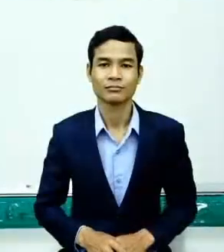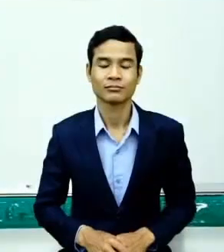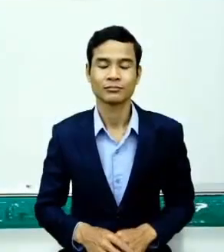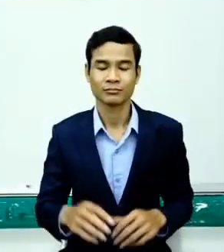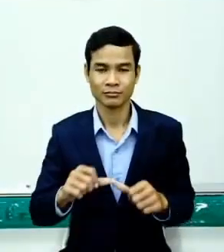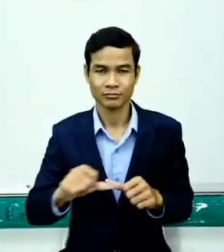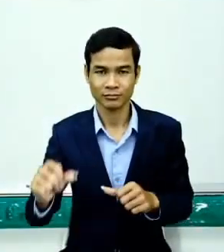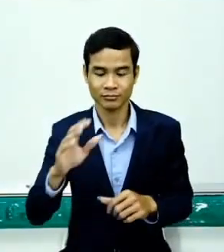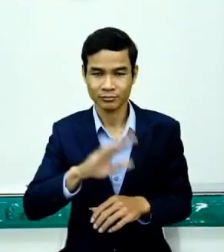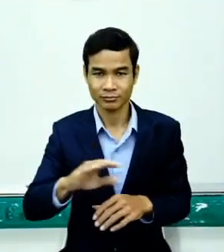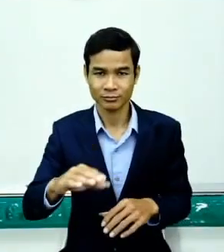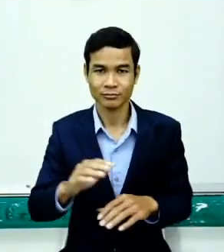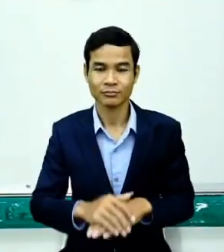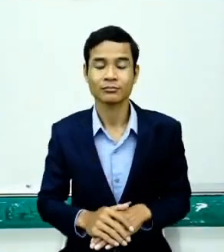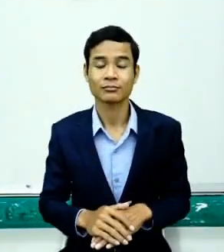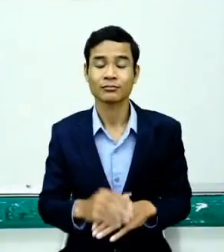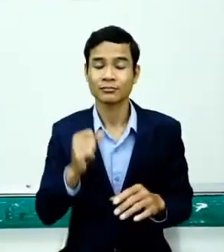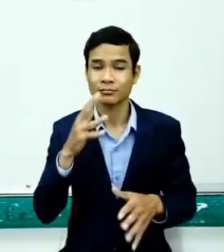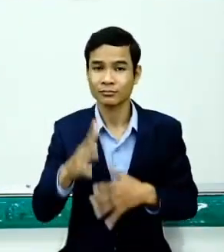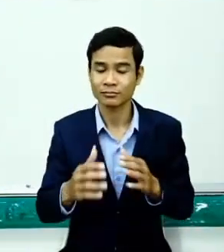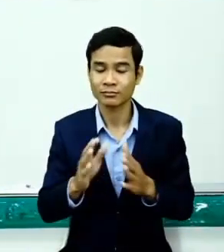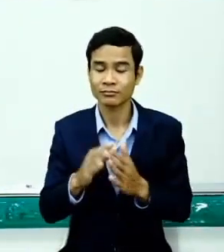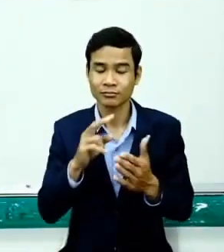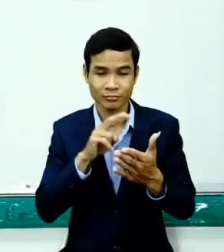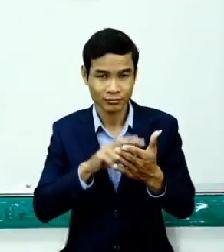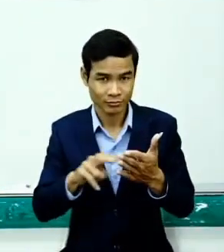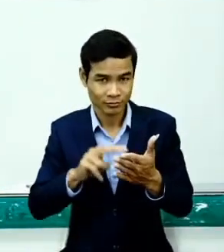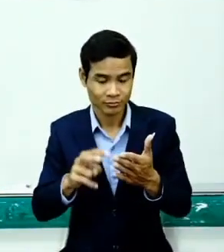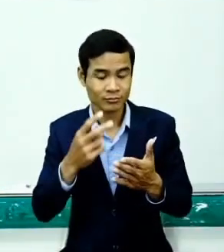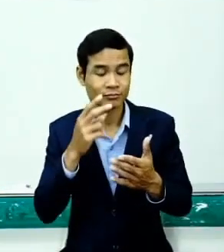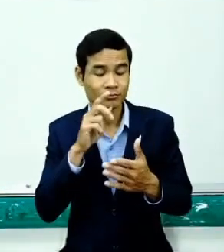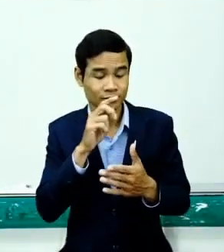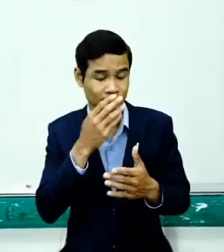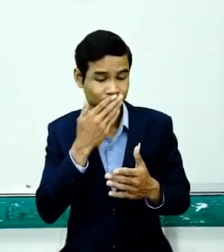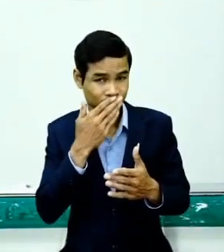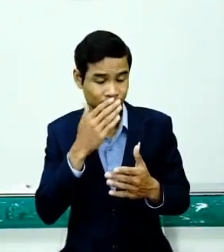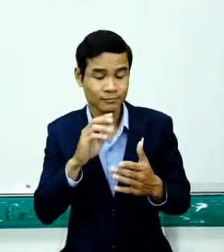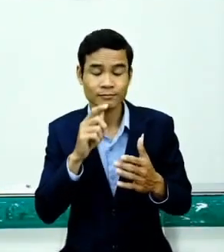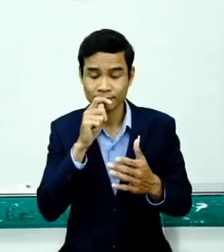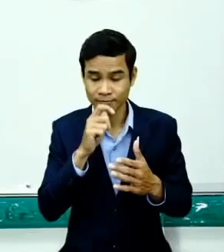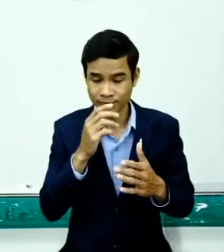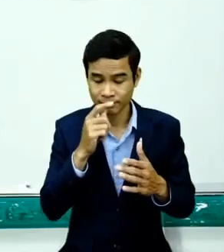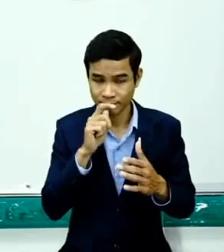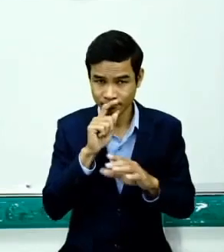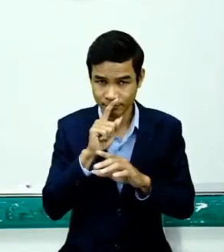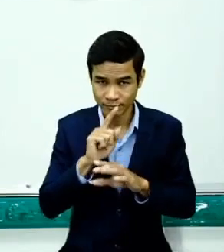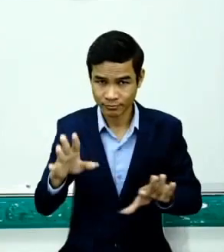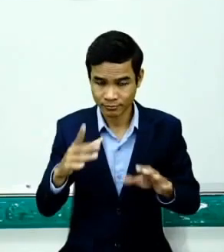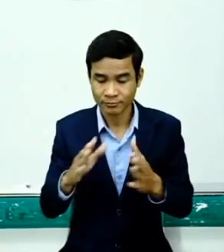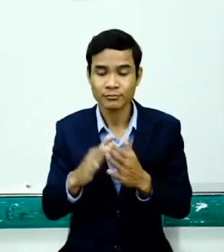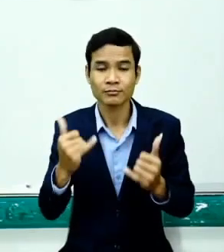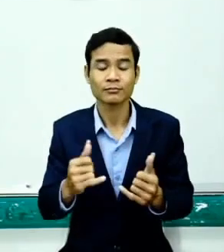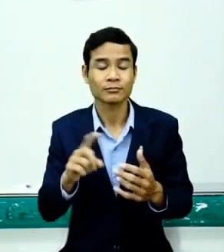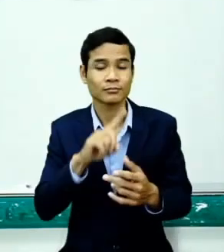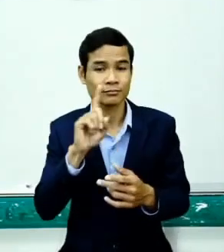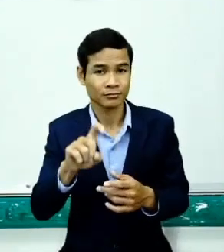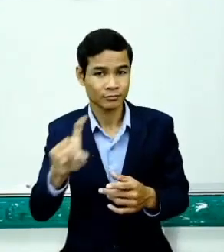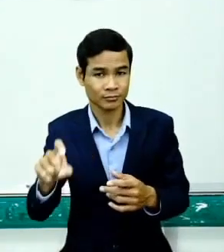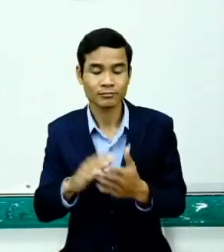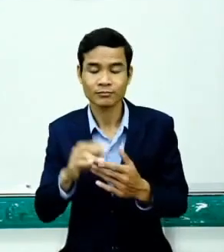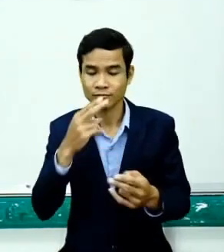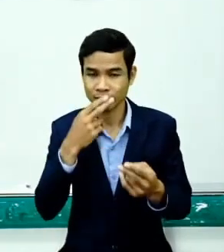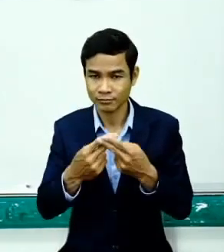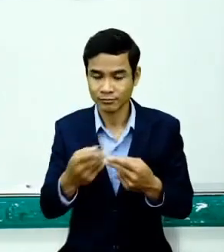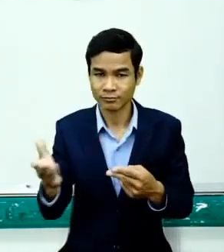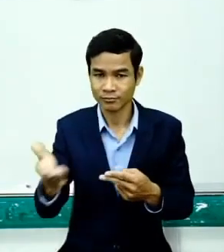chà bên tôi bị dương chà anh đã bắt ngạt rồi để lấy ba p để con trai trai sum nuôi chim muỗi kru nè con nhé con bắt sự phải sắc xà cô